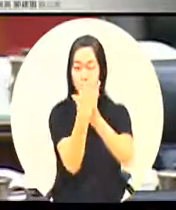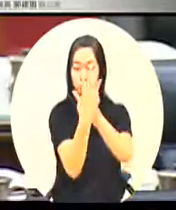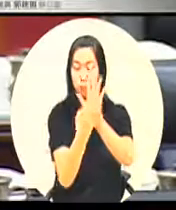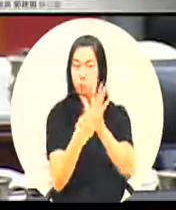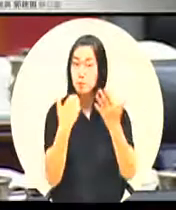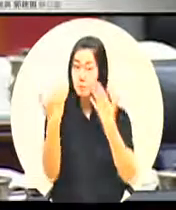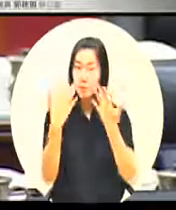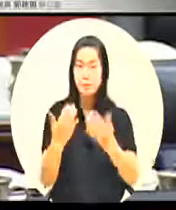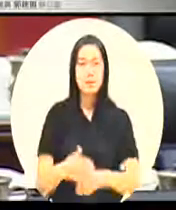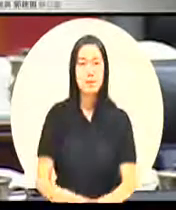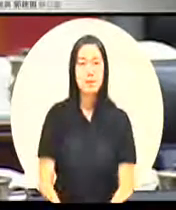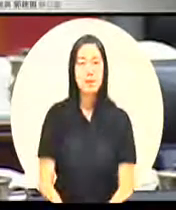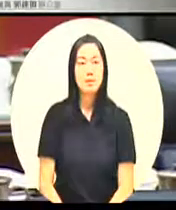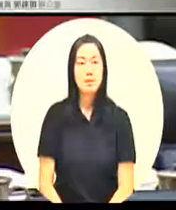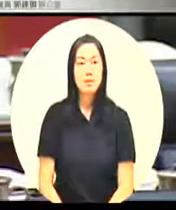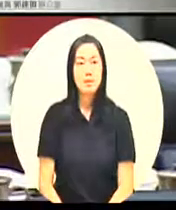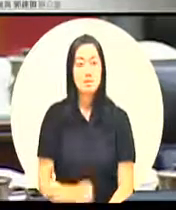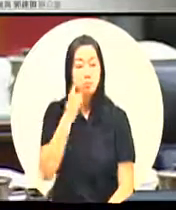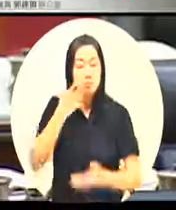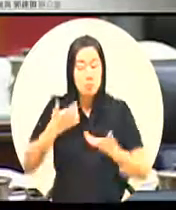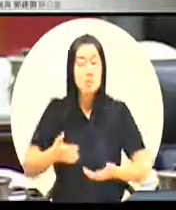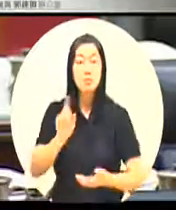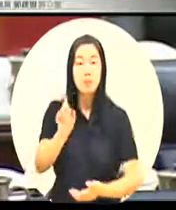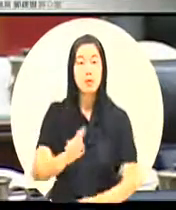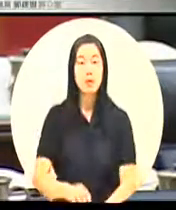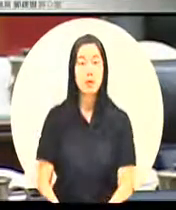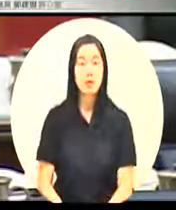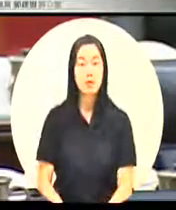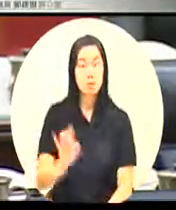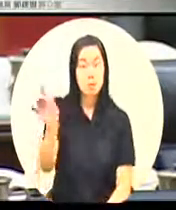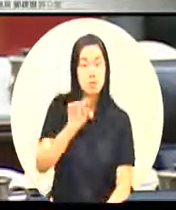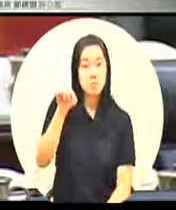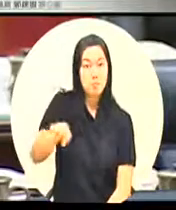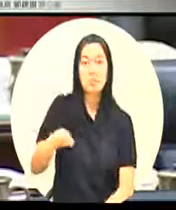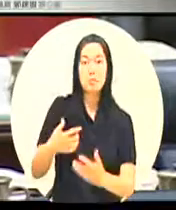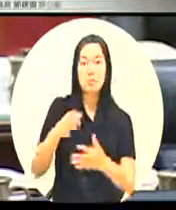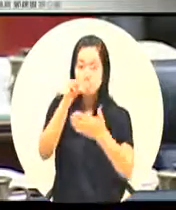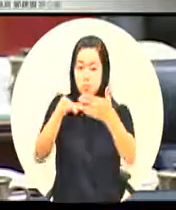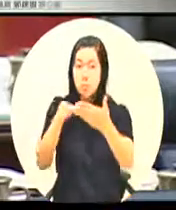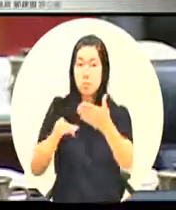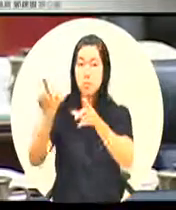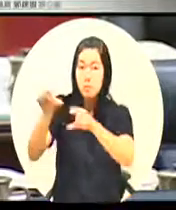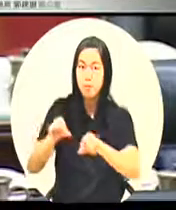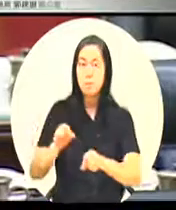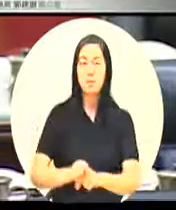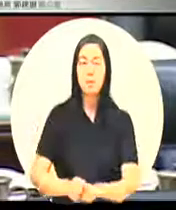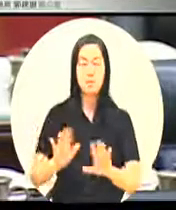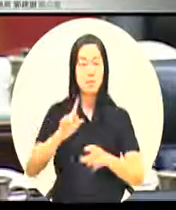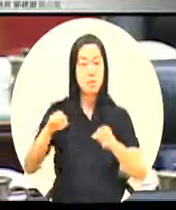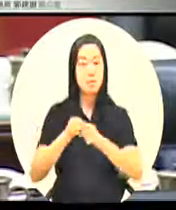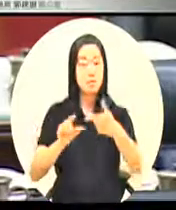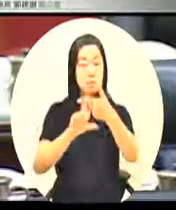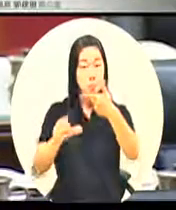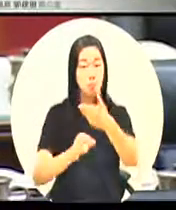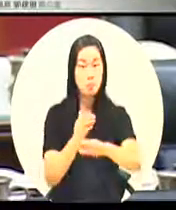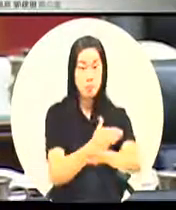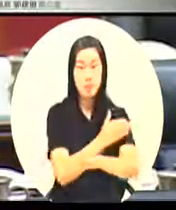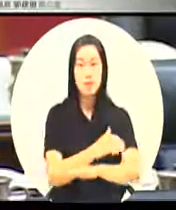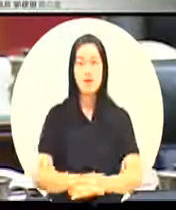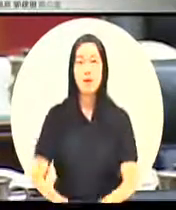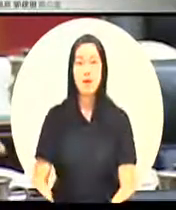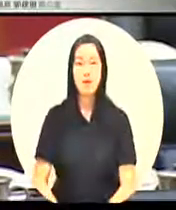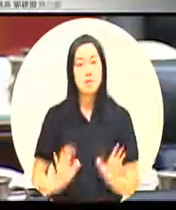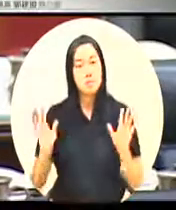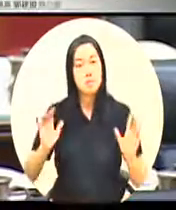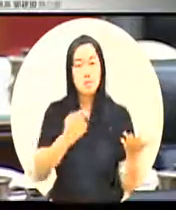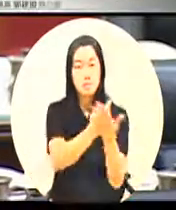这没关系，这不是重点，重点是只要借由这个机制，每年的今年的六月开，所有的孩子吃